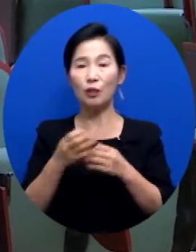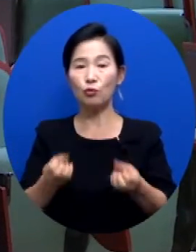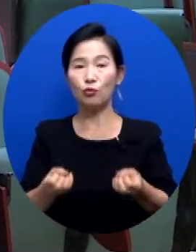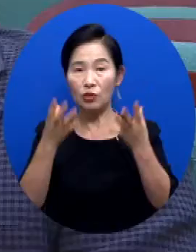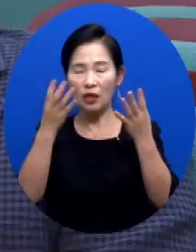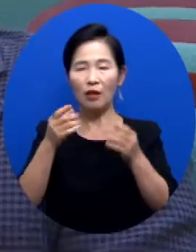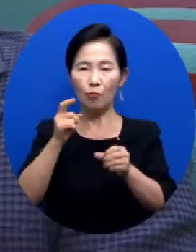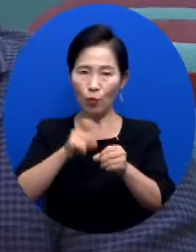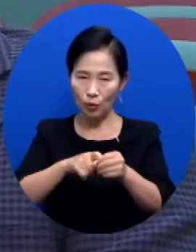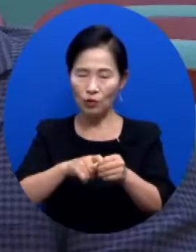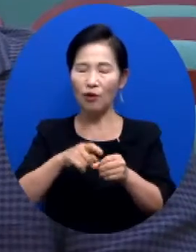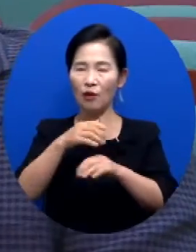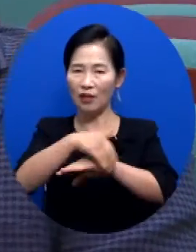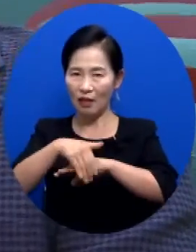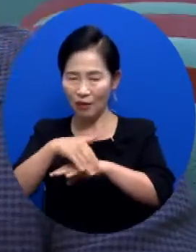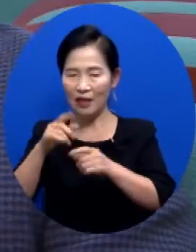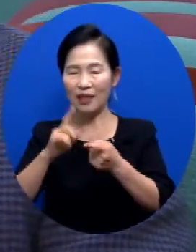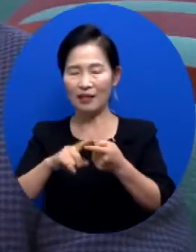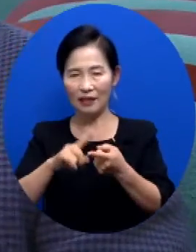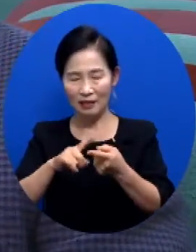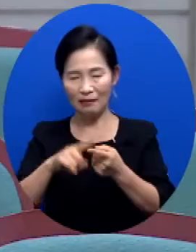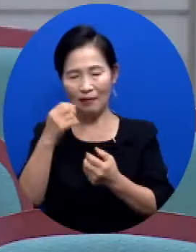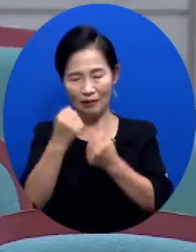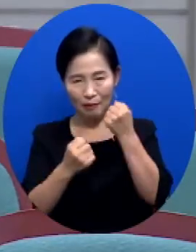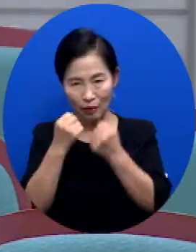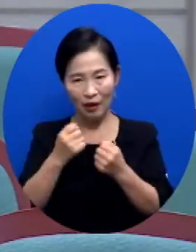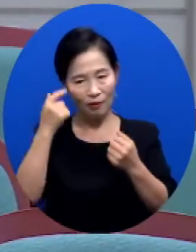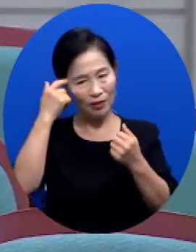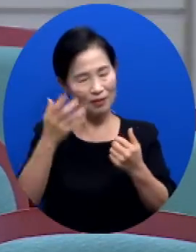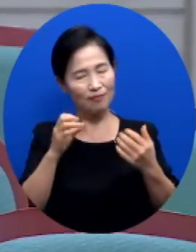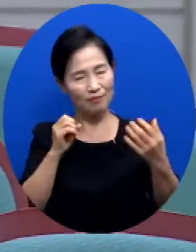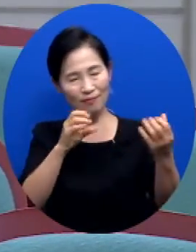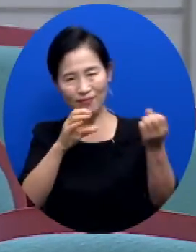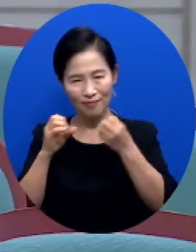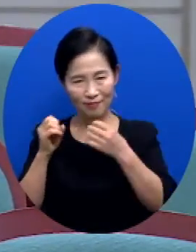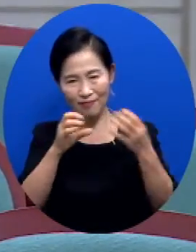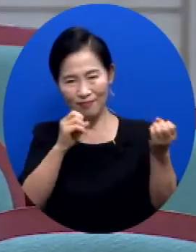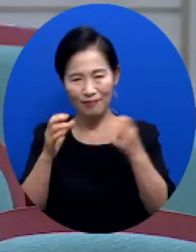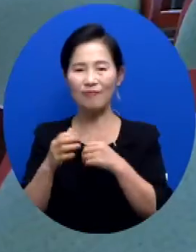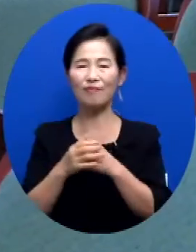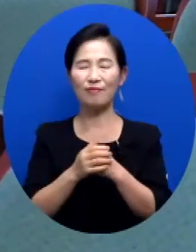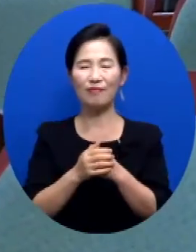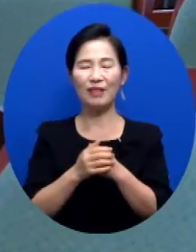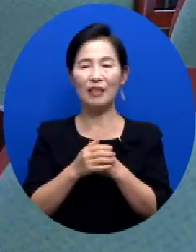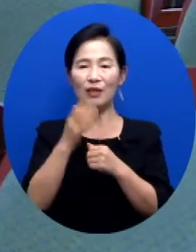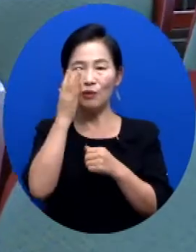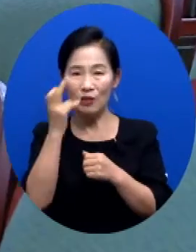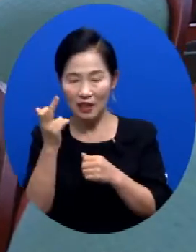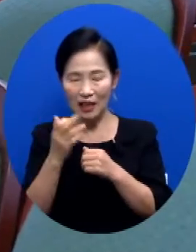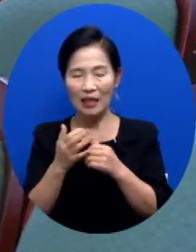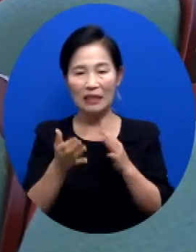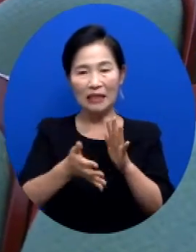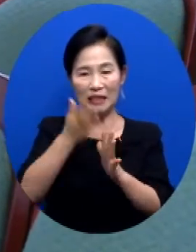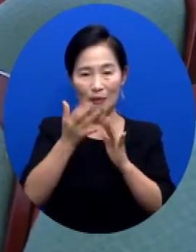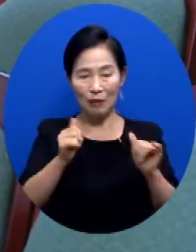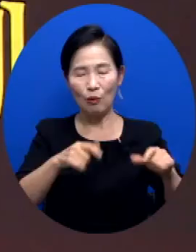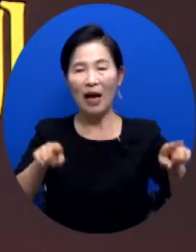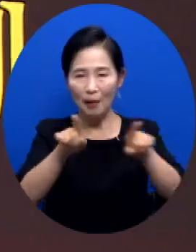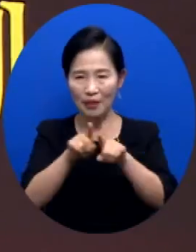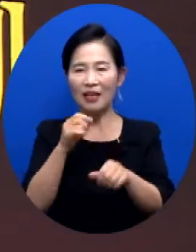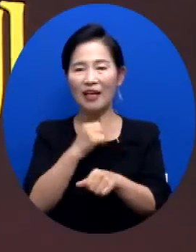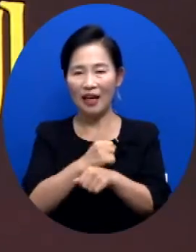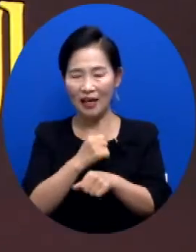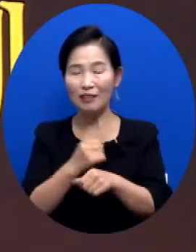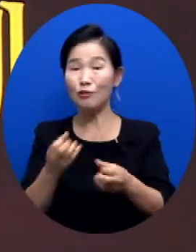계획을 설명하고 질의 응답 시간도 가졌습니다 제 2 회 울산 시민과 함께하는 성탄 트리 축제는 다음달